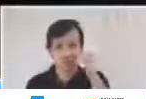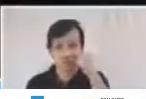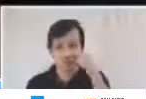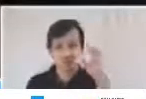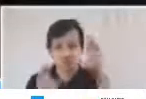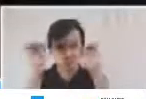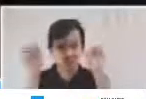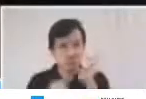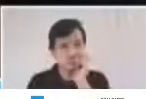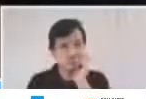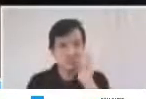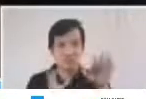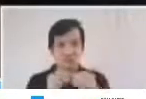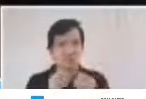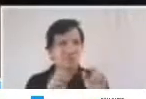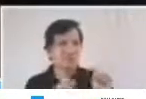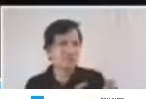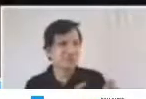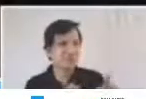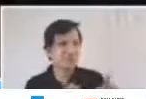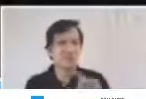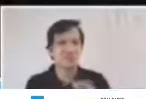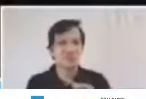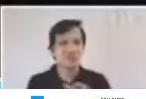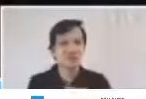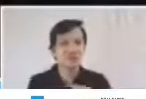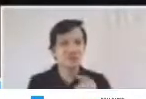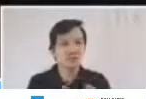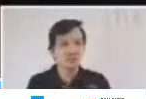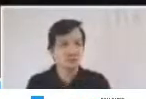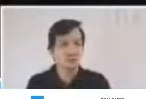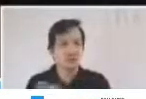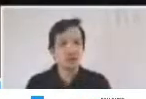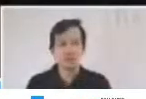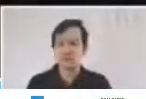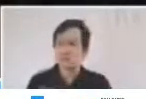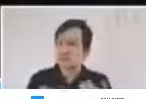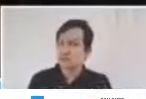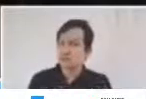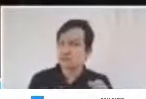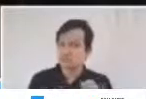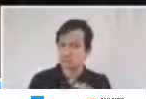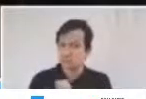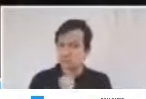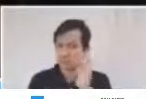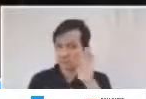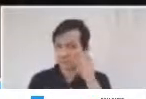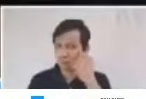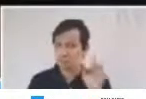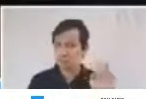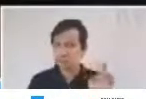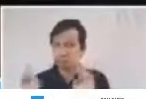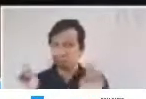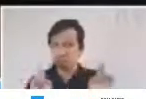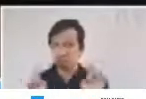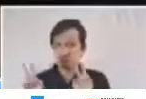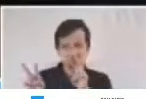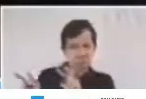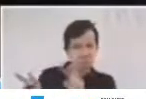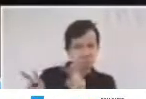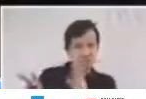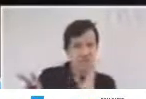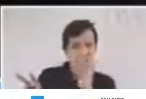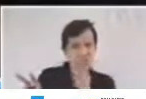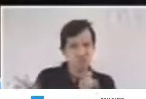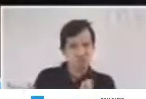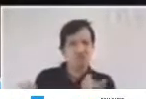Simulan po natin ang ating talakayan para sa ating unang panauhin. Kumustahin po natin ang kasalukuyang lagay ng COVID-19 sa bansa. Kasama si